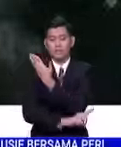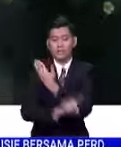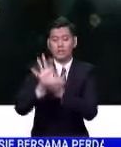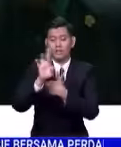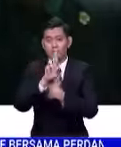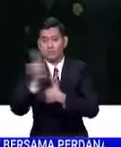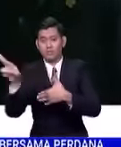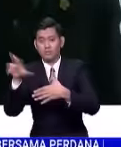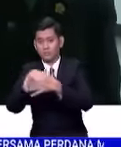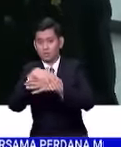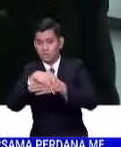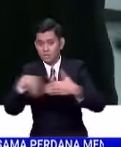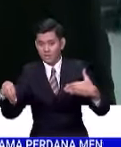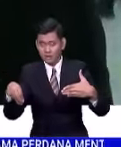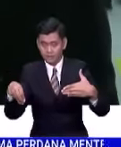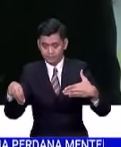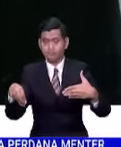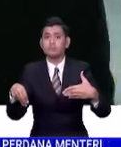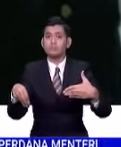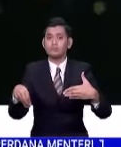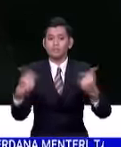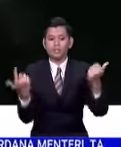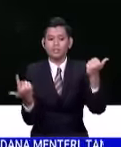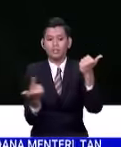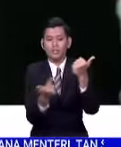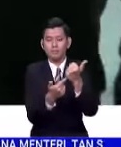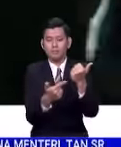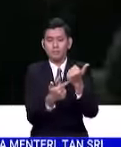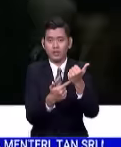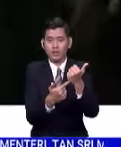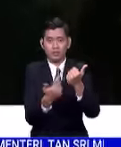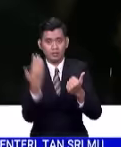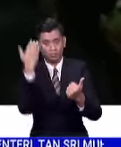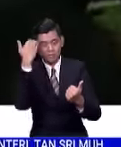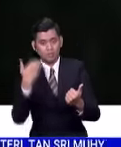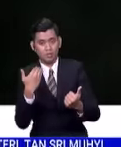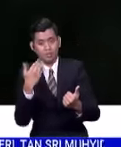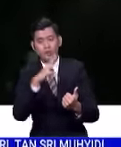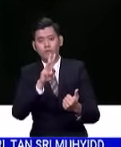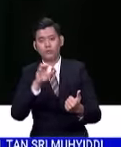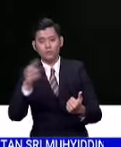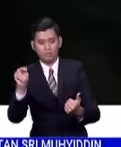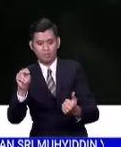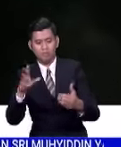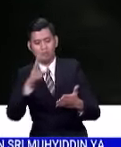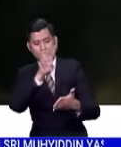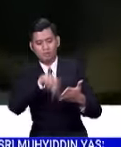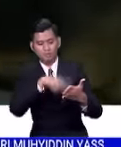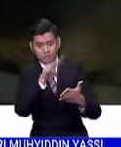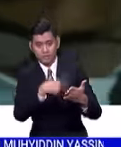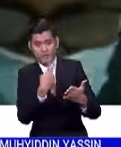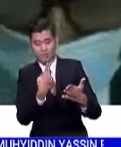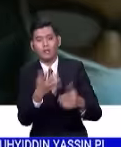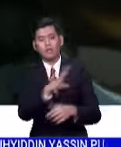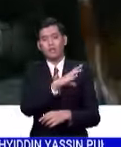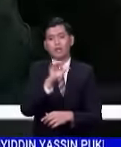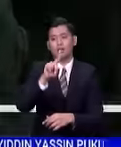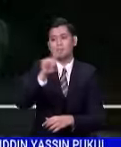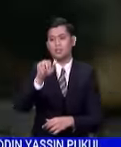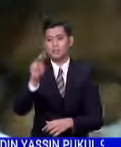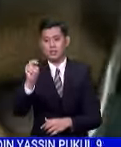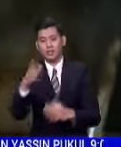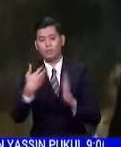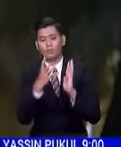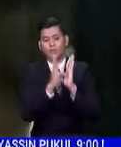dikendali Timbalan Pendakwa Raya SPRM Suhaili Sapun dan Wan Shaharudin Wan Ladin. Nur Azlan diwakili peguam Peter